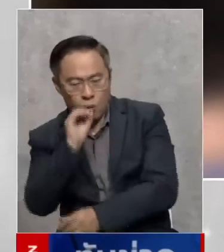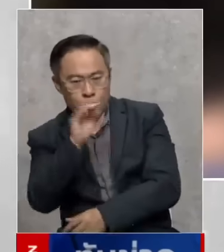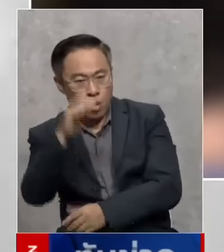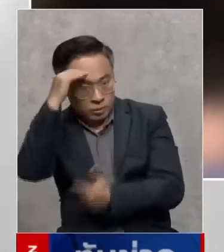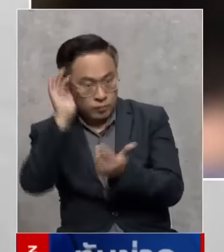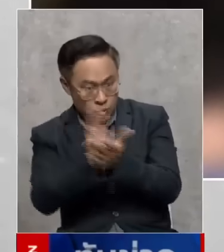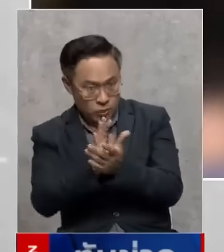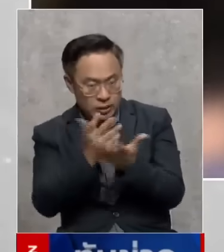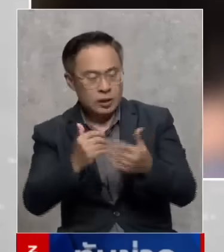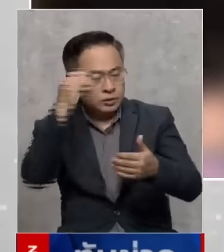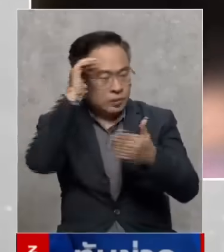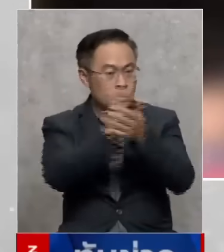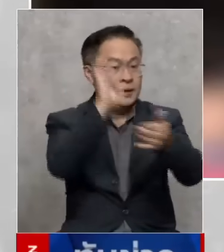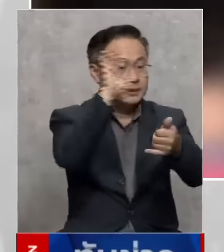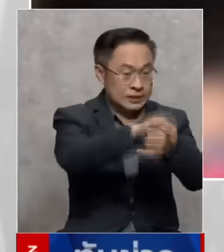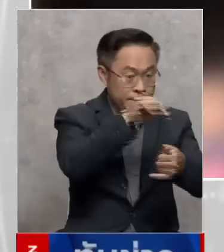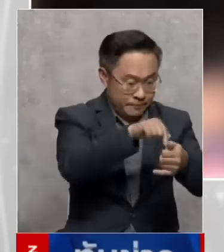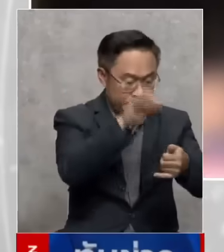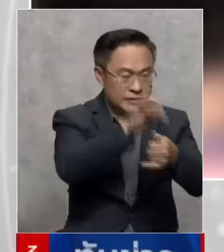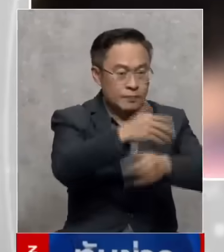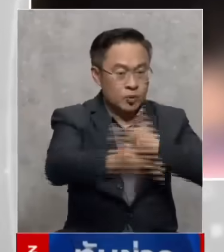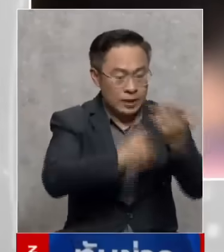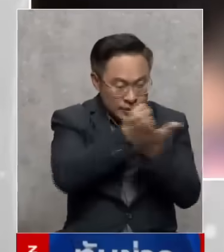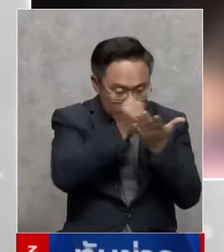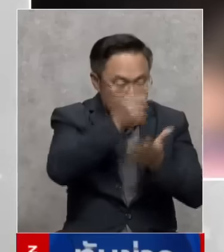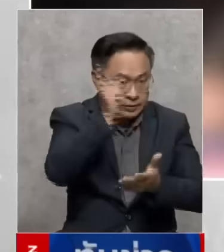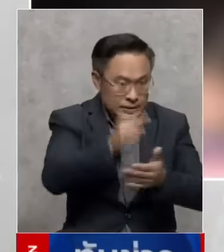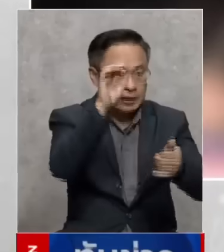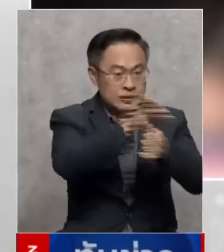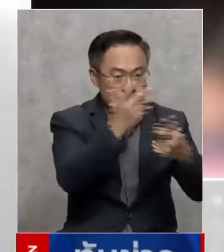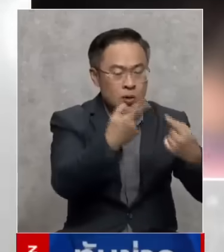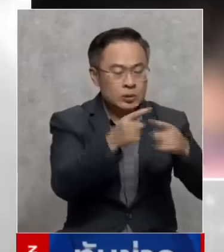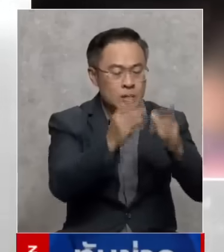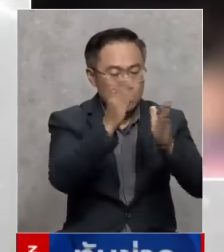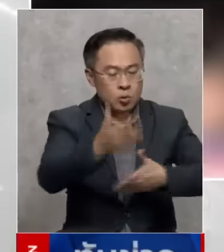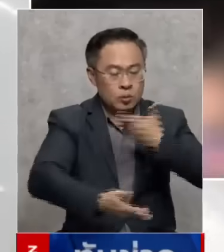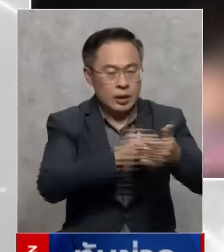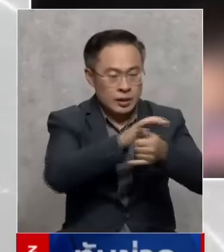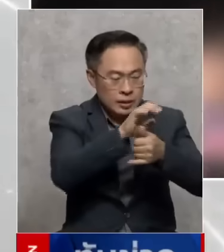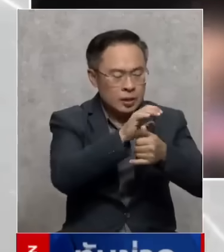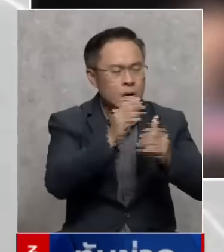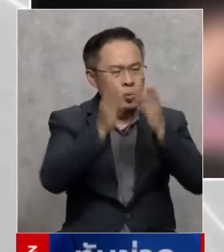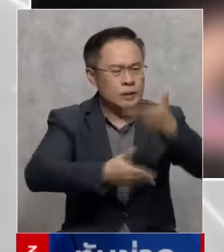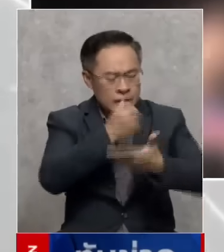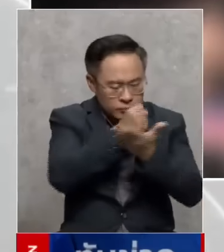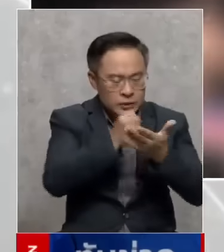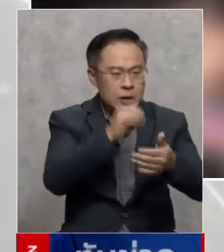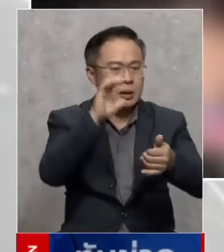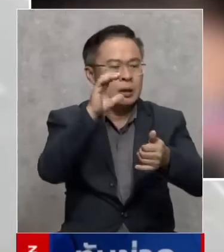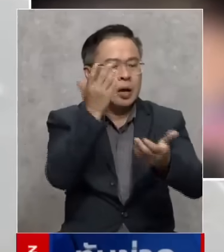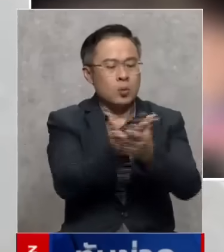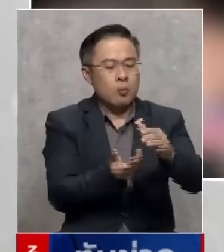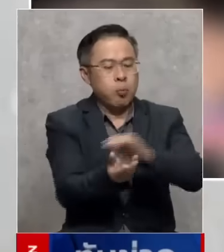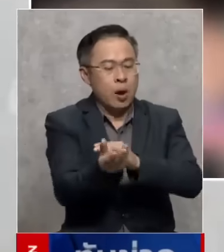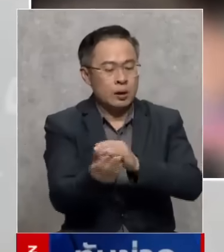ตำรวจที่ทำงานให้ด้วยเนี่ยนะครับก็มาตามหาเรื่องอีกเพราะว่ากลัวจะถูกเปิดโปงเรื่องคือโดนทางขึ้นทั้งร่องโดน